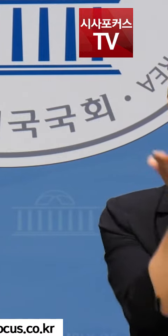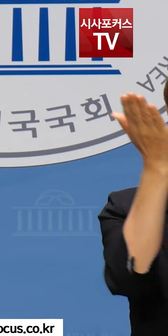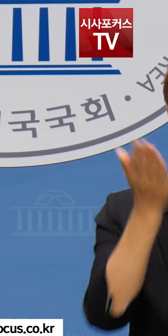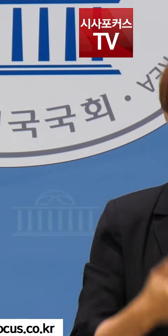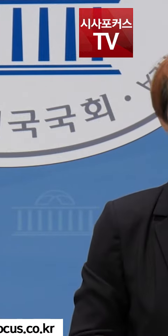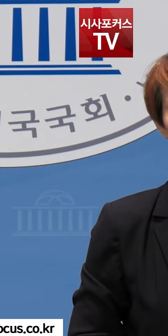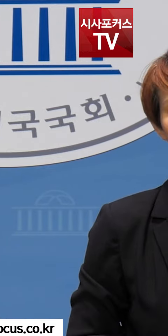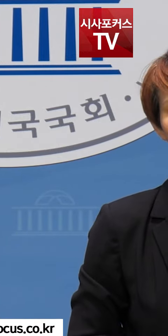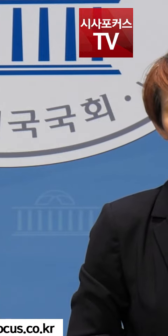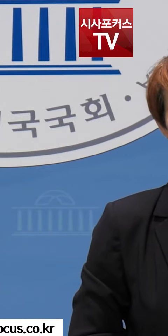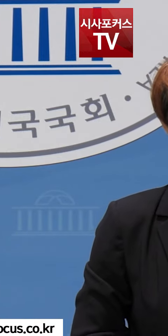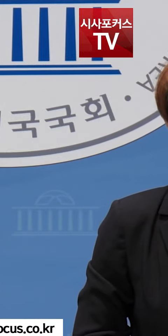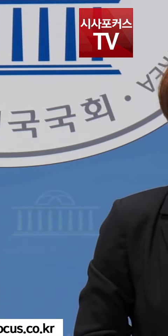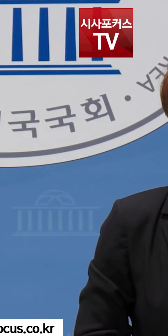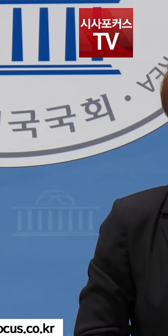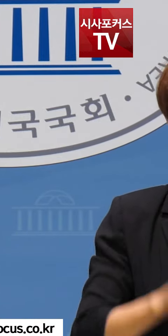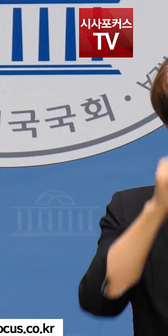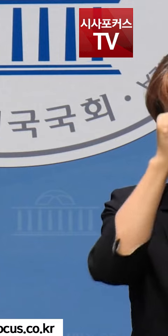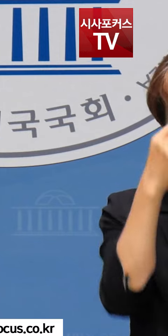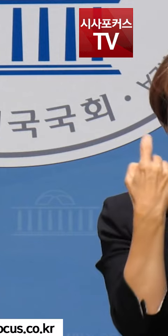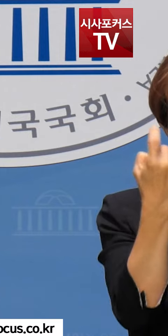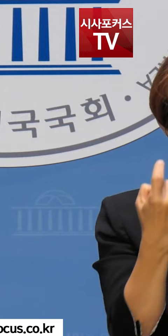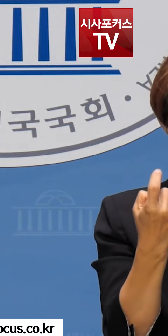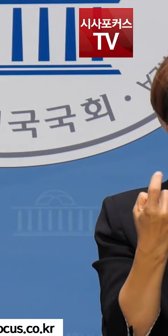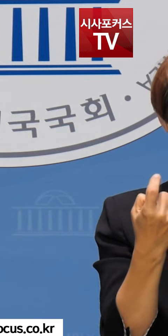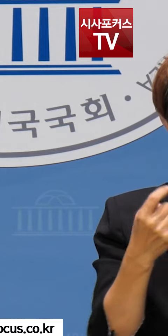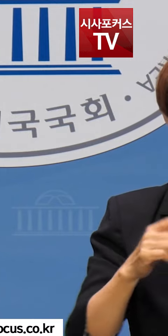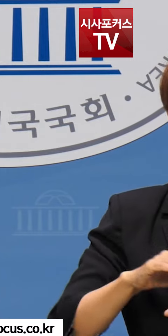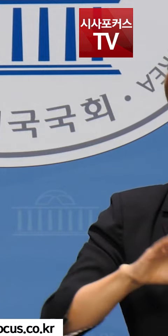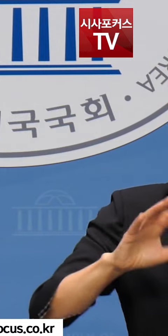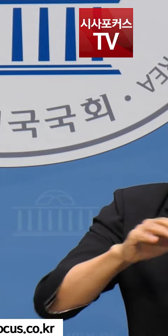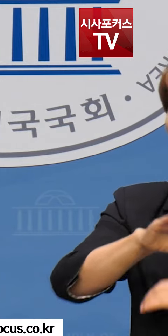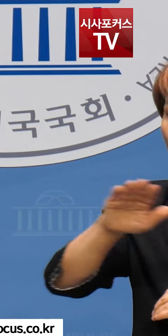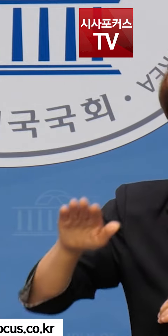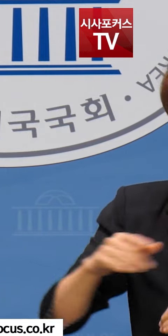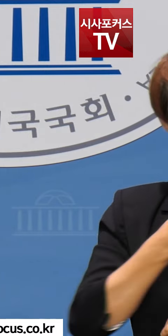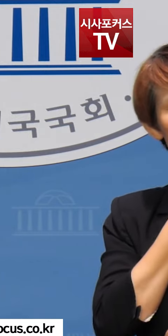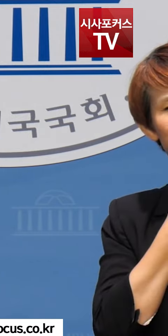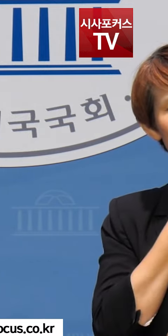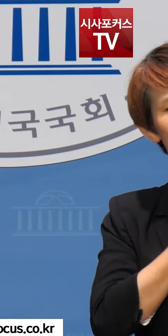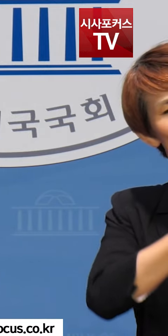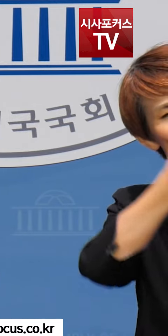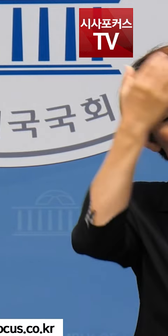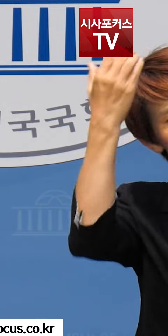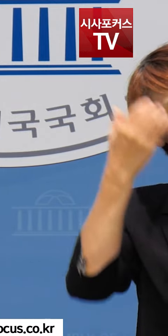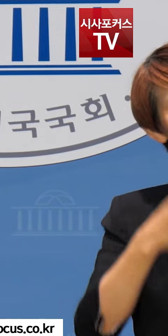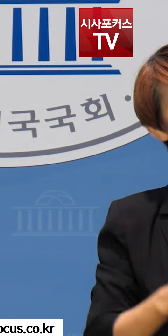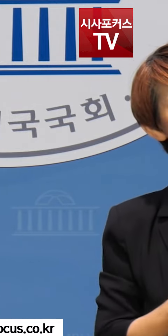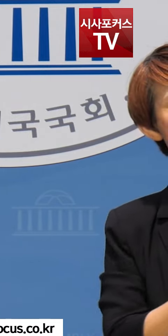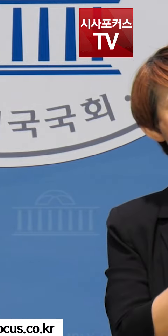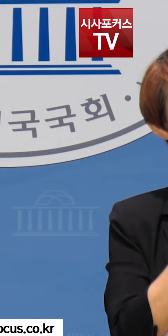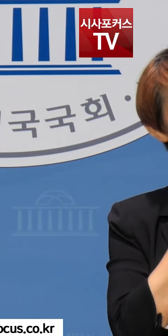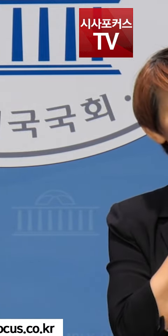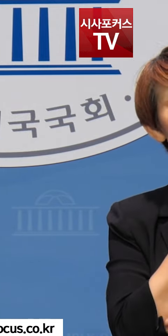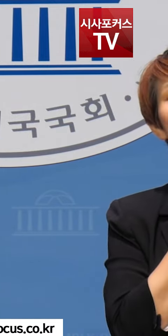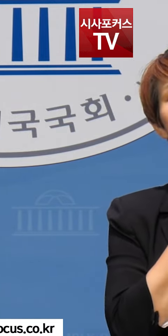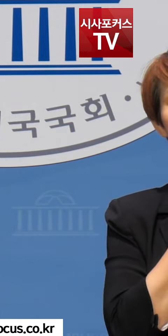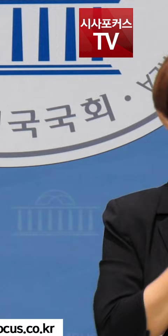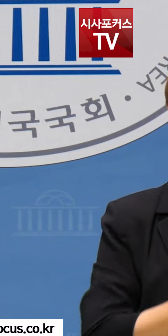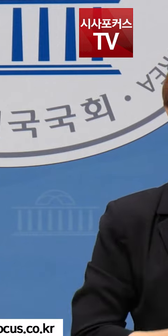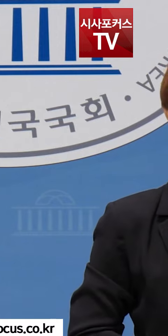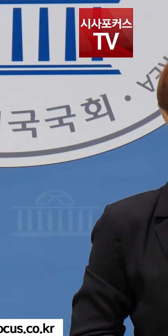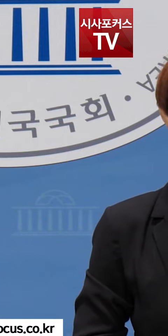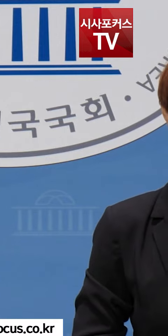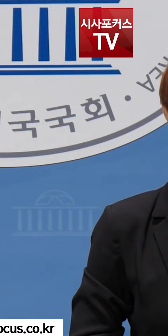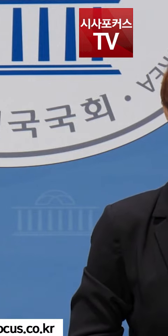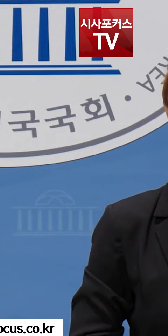대목입니다. 타지마을 관광은 서민들의 버킷리스트 탑10에 들어가는 꿈의 관광지입니다. 타지마을을 사랑한